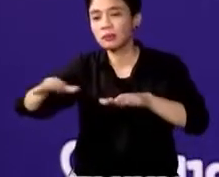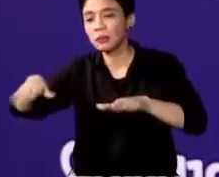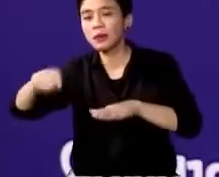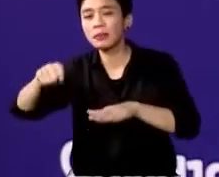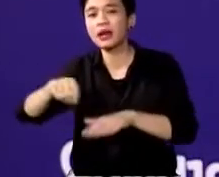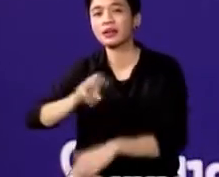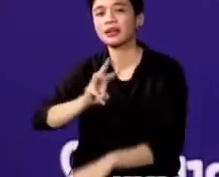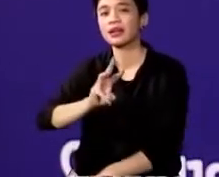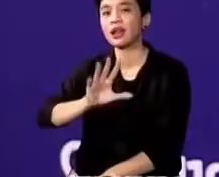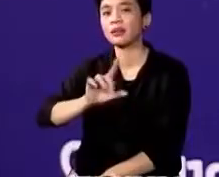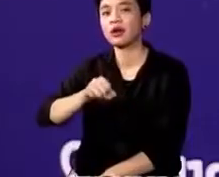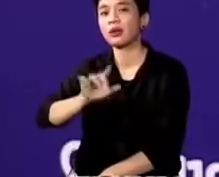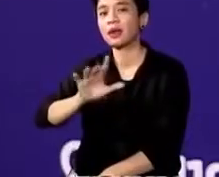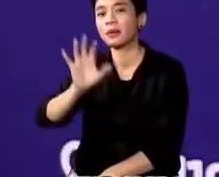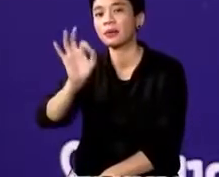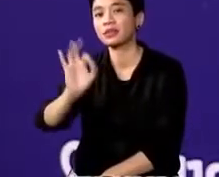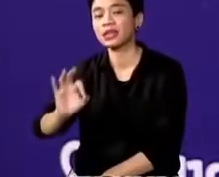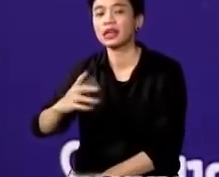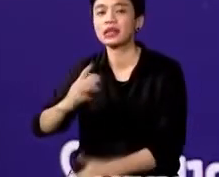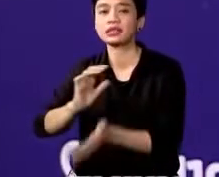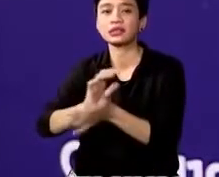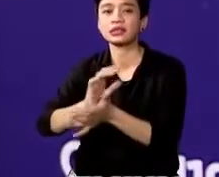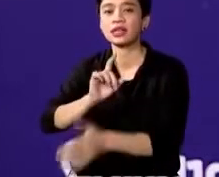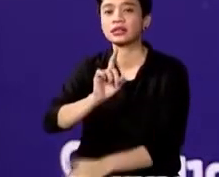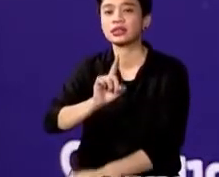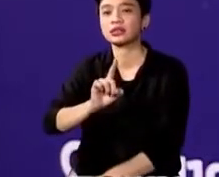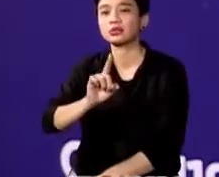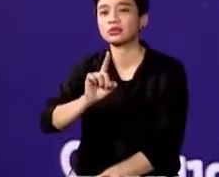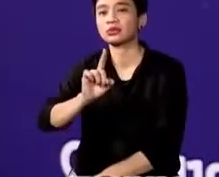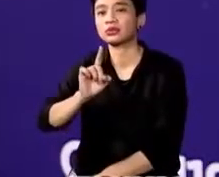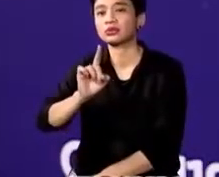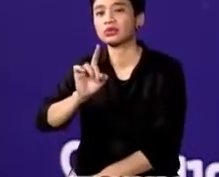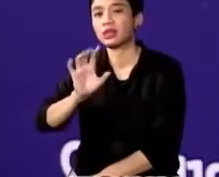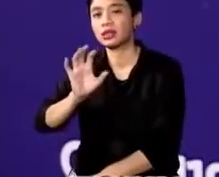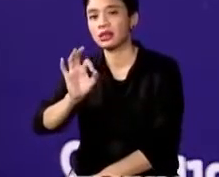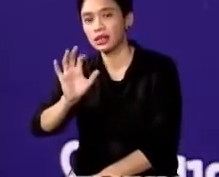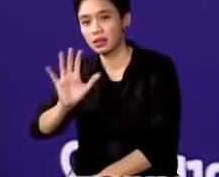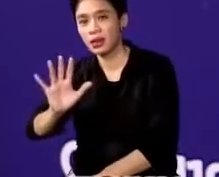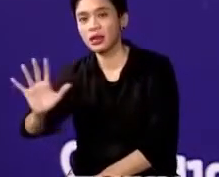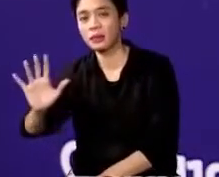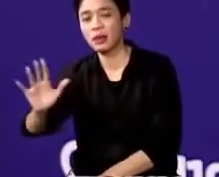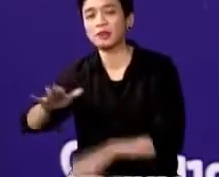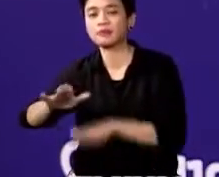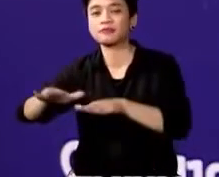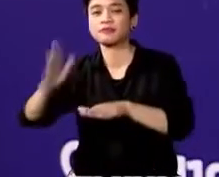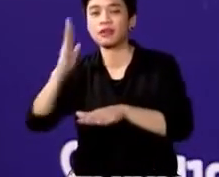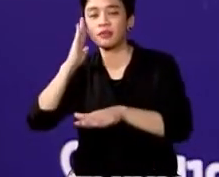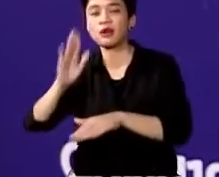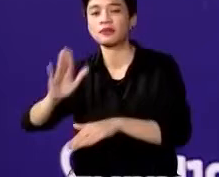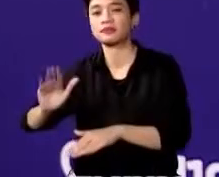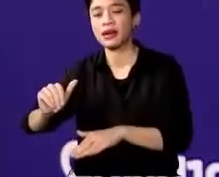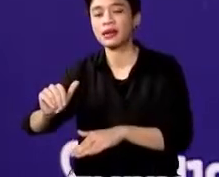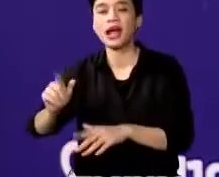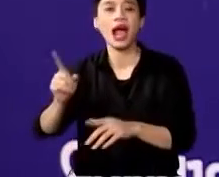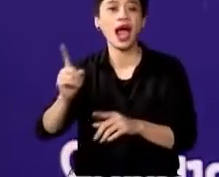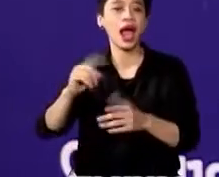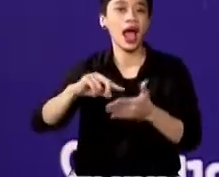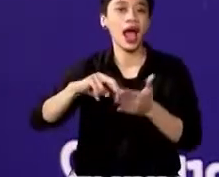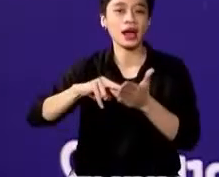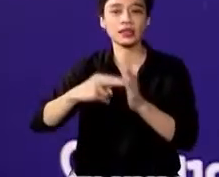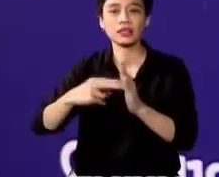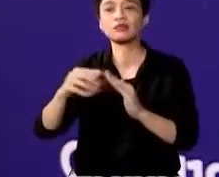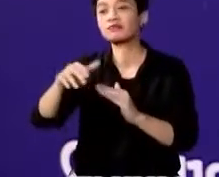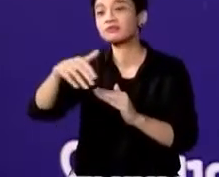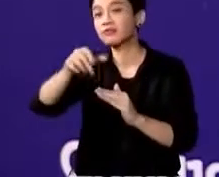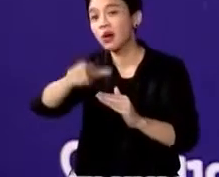35,55% di sana masih ada 1055 tempat tidur jadi cukuplah untuk yang flat isolasi jadi di sini kita lihat bahwa